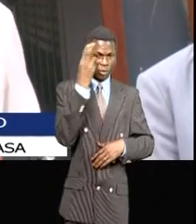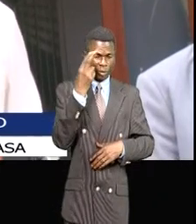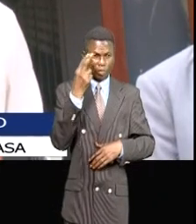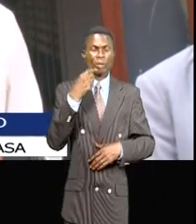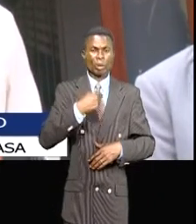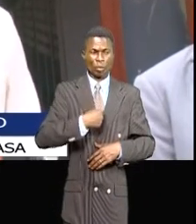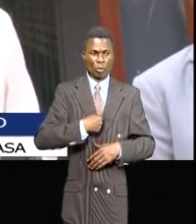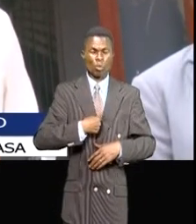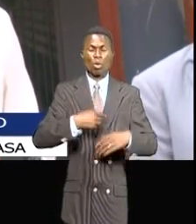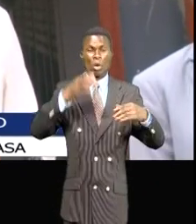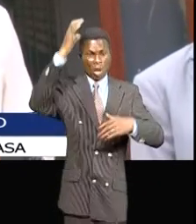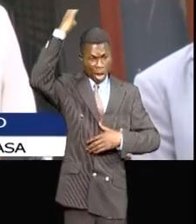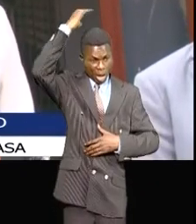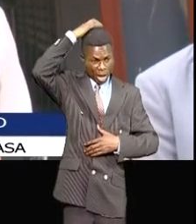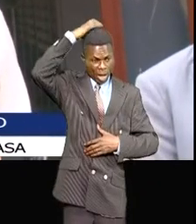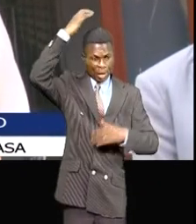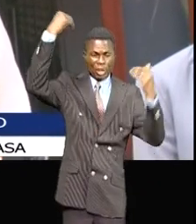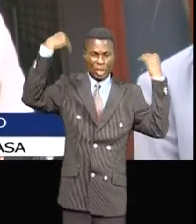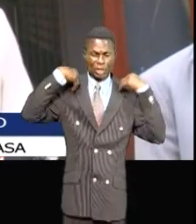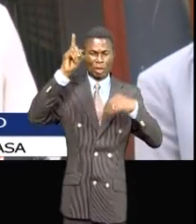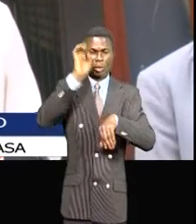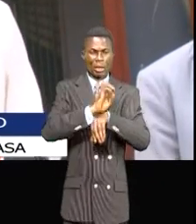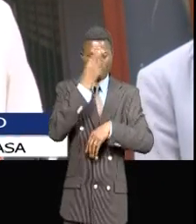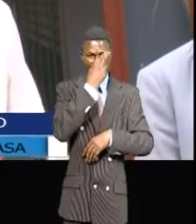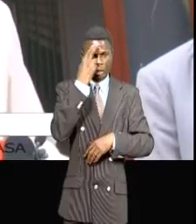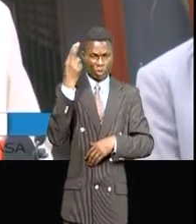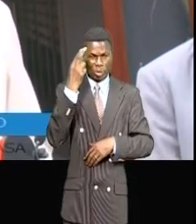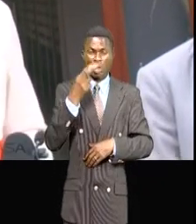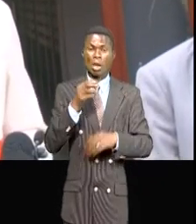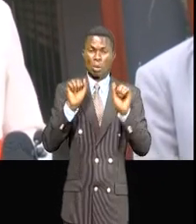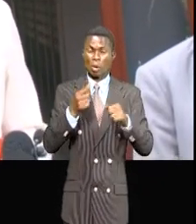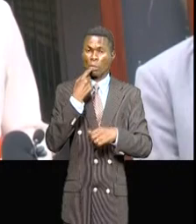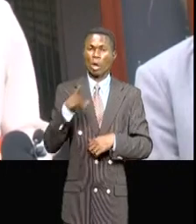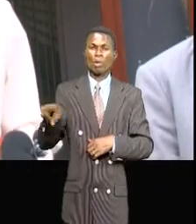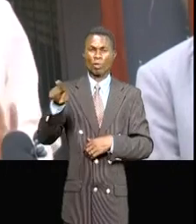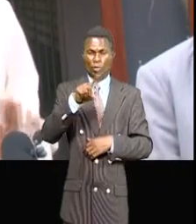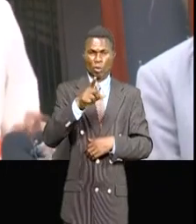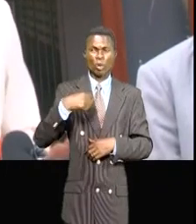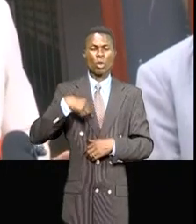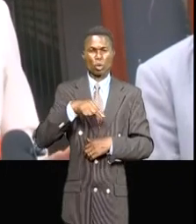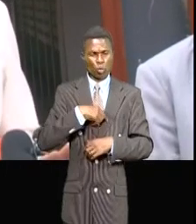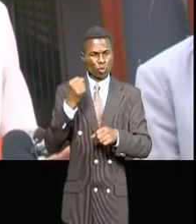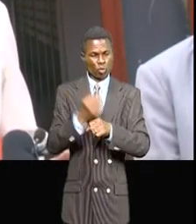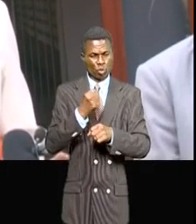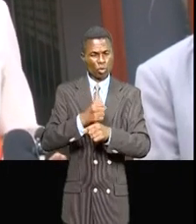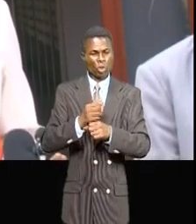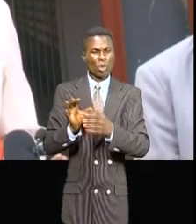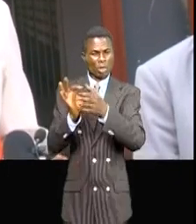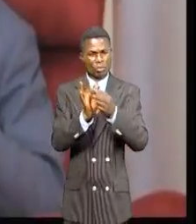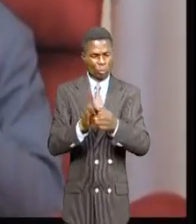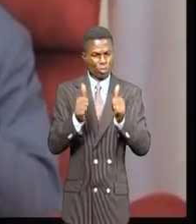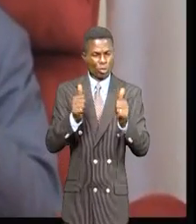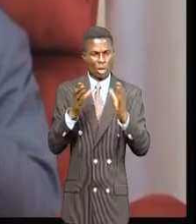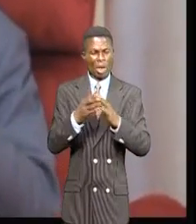suis quand même le cardinal de ce pays, je peux vous dire, nous avons de très très bons rapports avec le